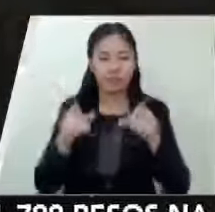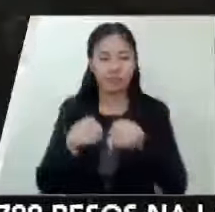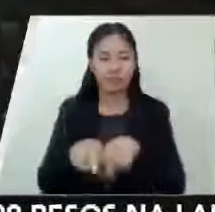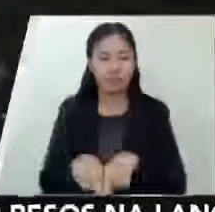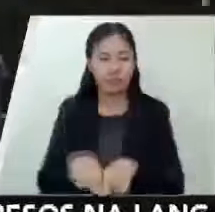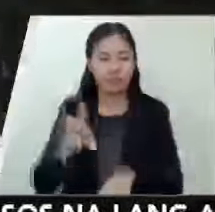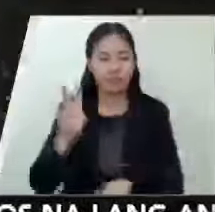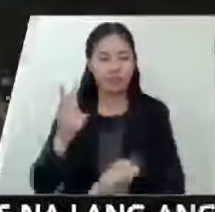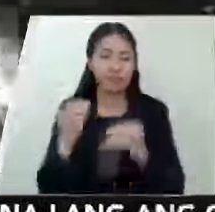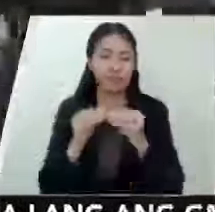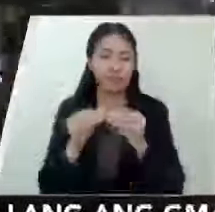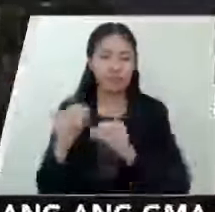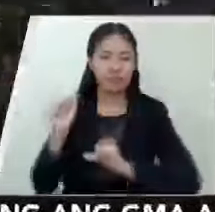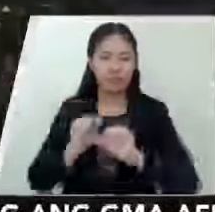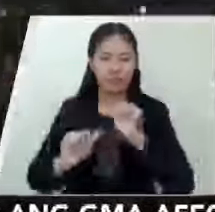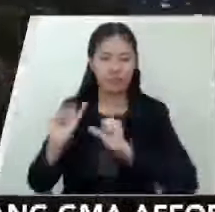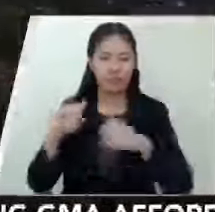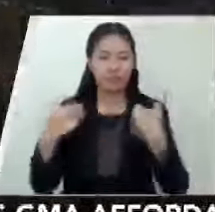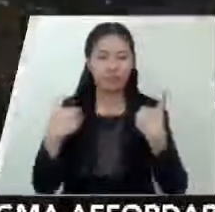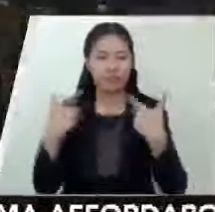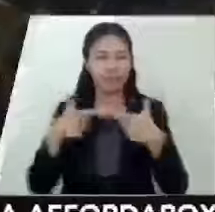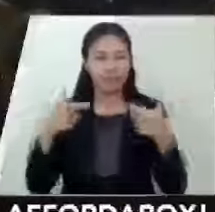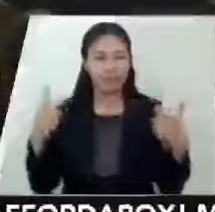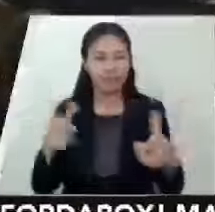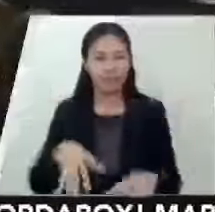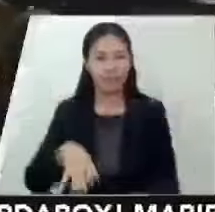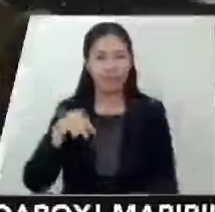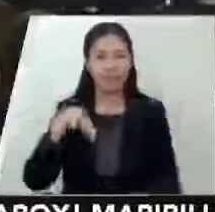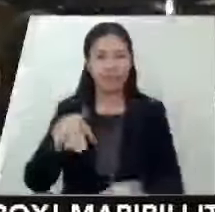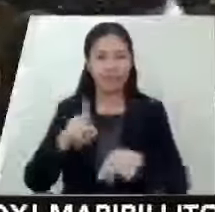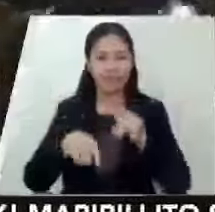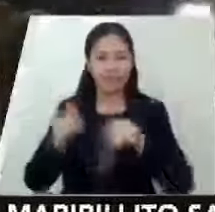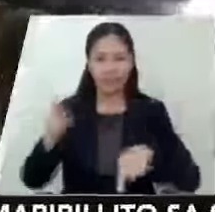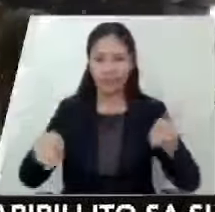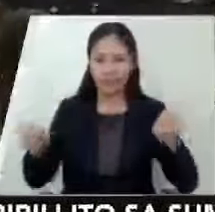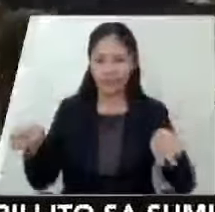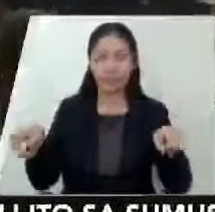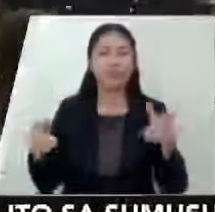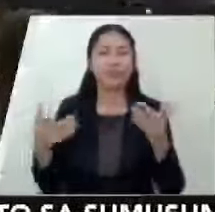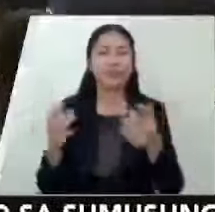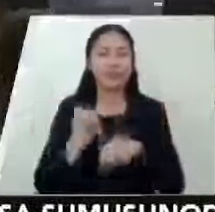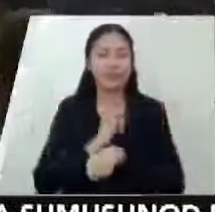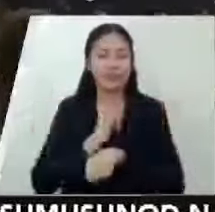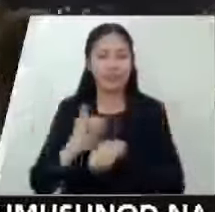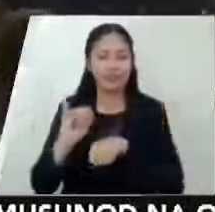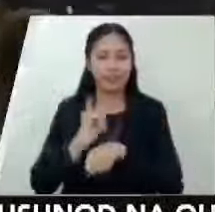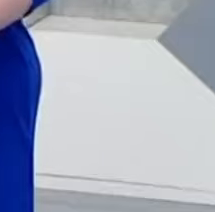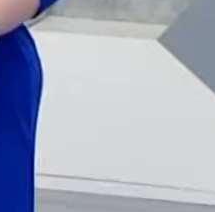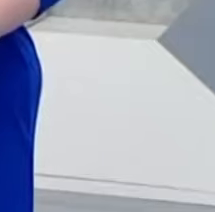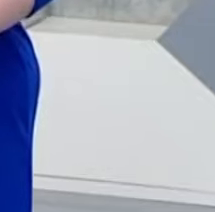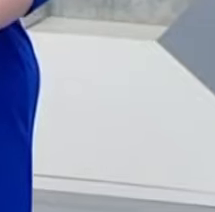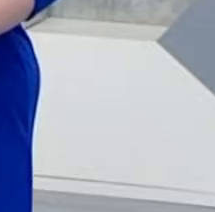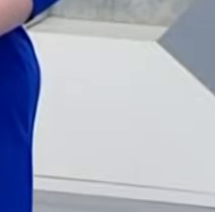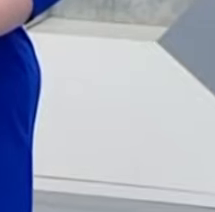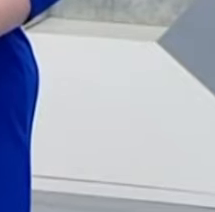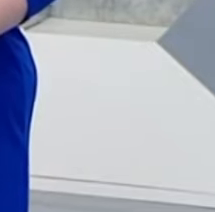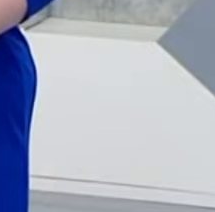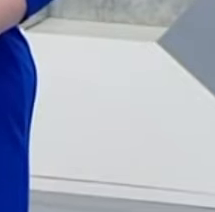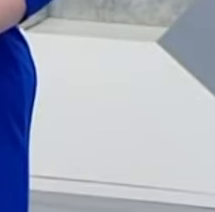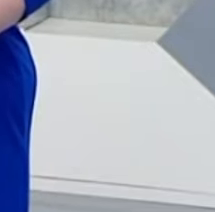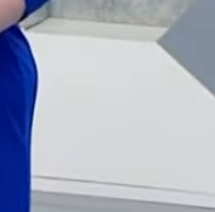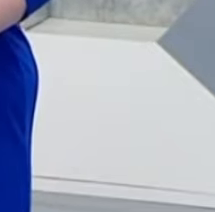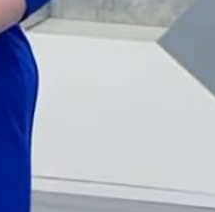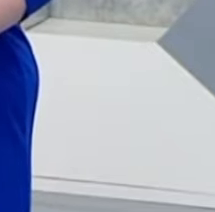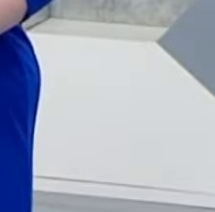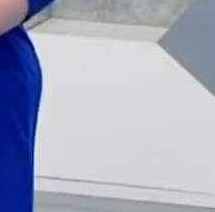may malaking kontribusyon sa iba't ibang larangan. Congratulations and good job! Kapuso, para